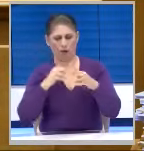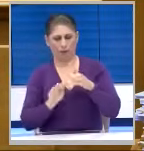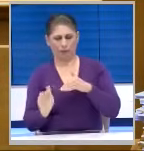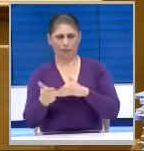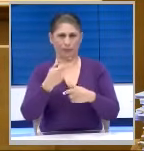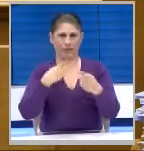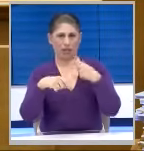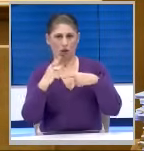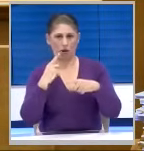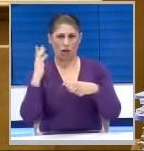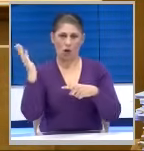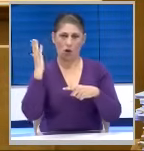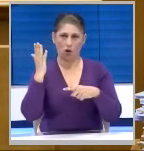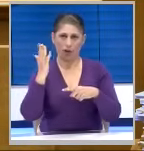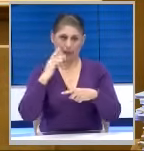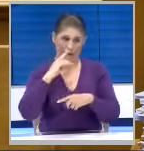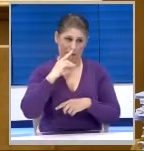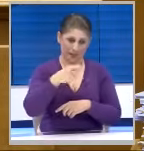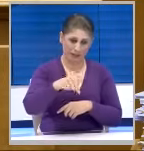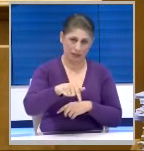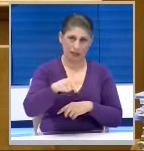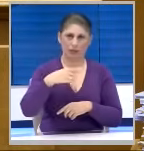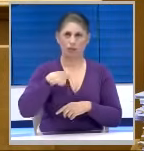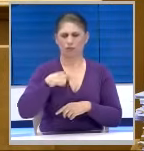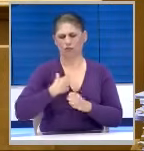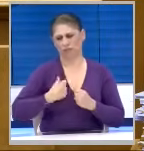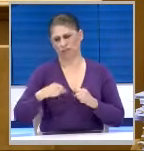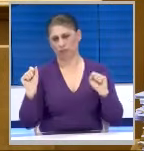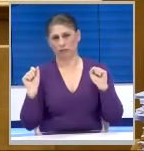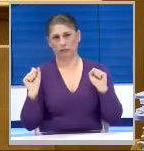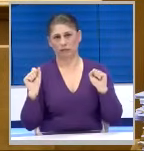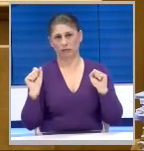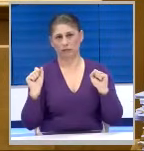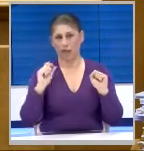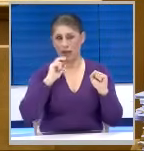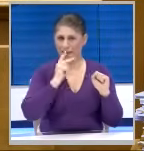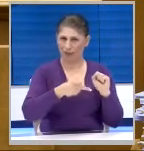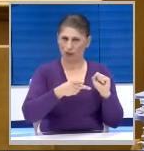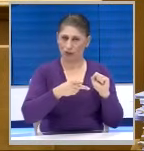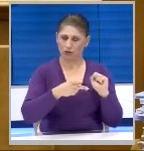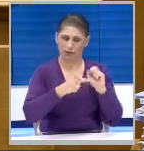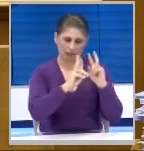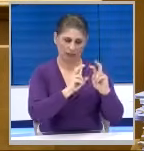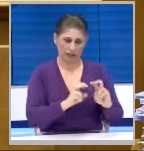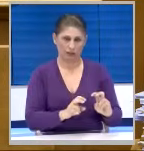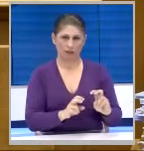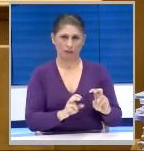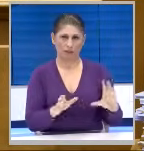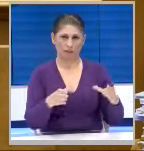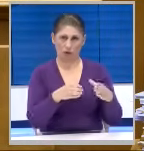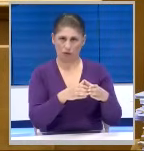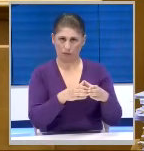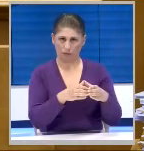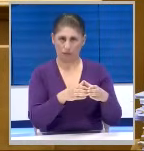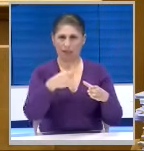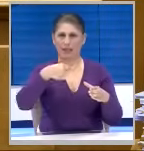τότε ότι απαντούσε εκείνος που αρνήθηκε να απαντήσει στην εξεταστική επιτροπή για